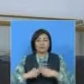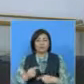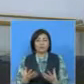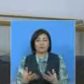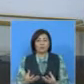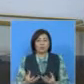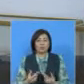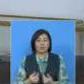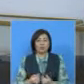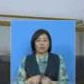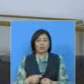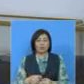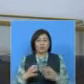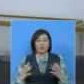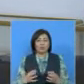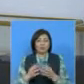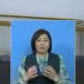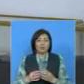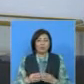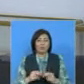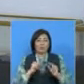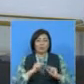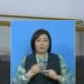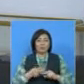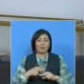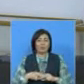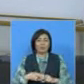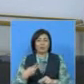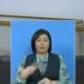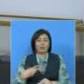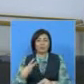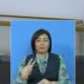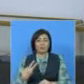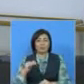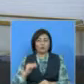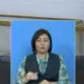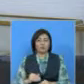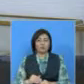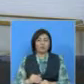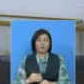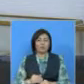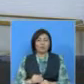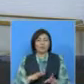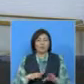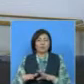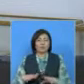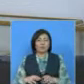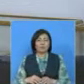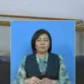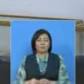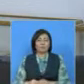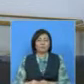когда по единицам хранения, то есть по делам, это более 22 тысяч дел, архивных дел.